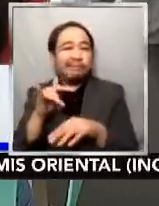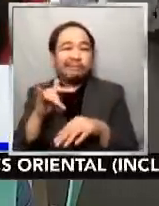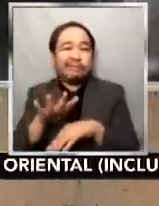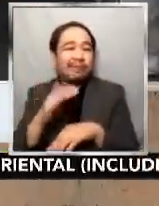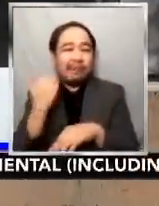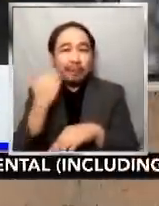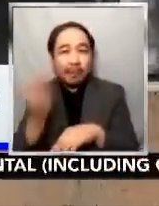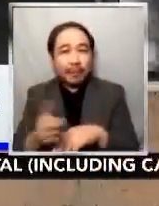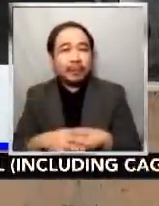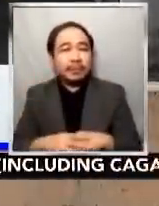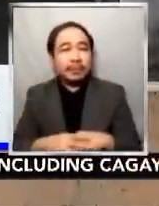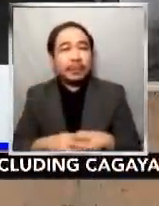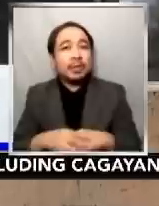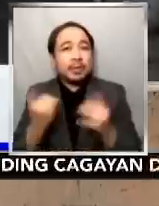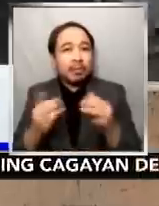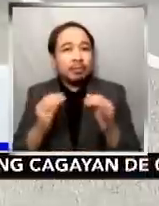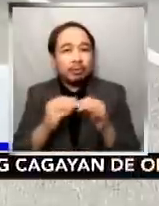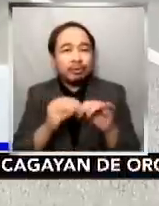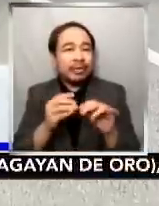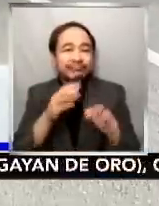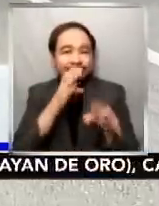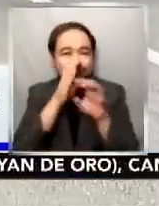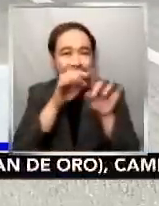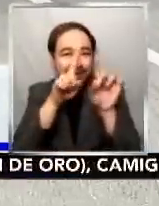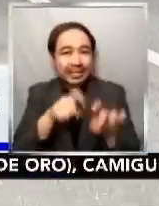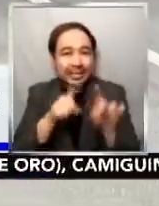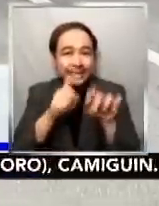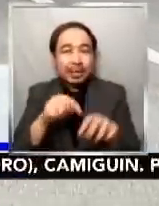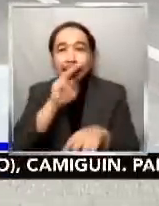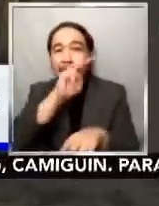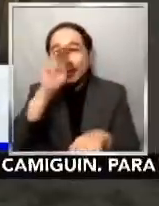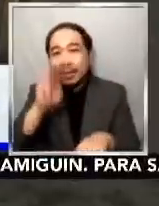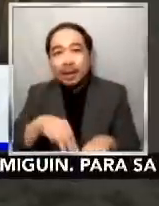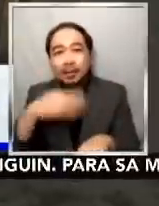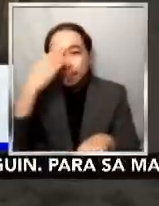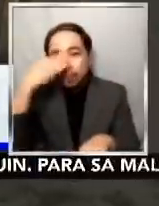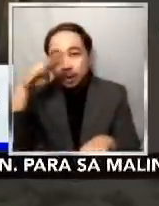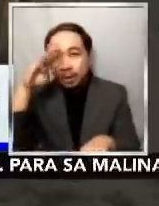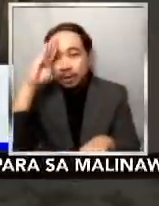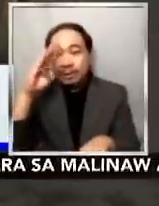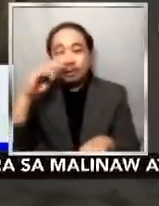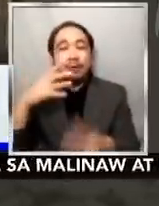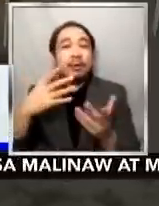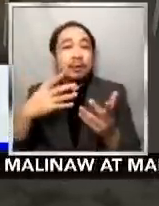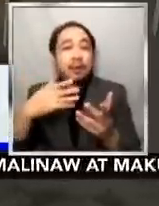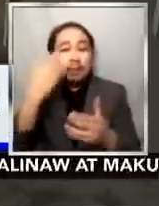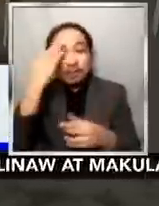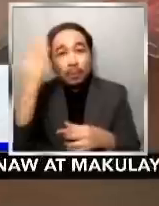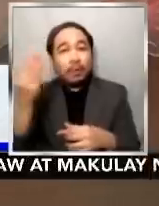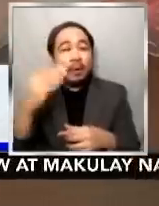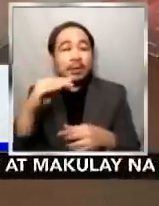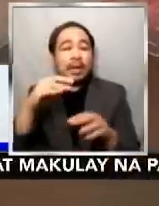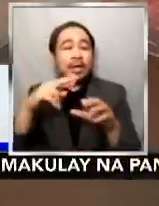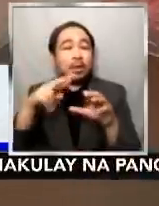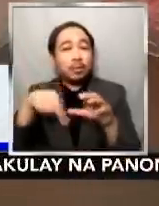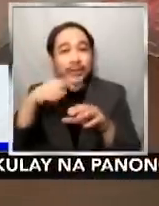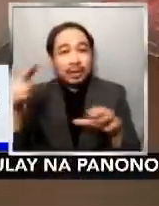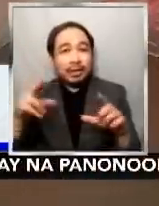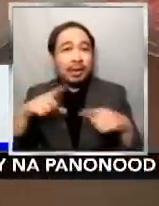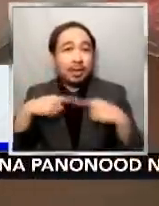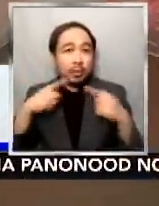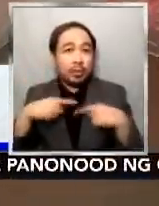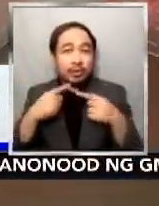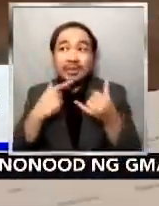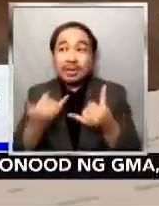ECQ ang testing sa Metro Manila, Bulacan, Cavite, Laguna at Rizal. Sabi ni Testing SAR Secretary Vince Tison, may 30,000 na